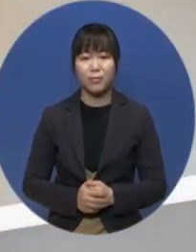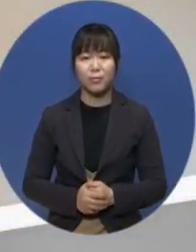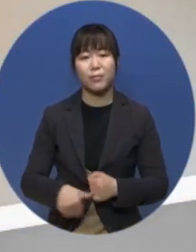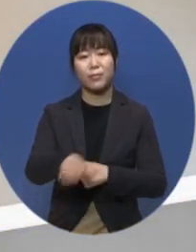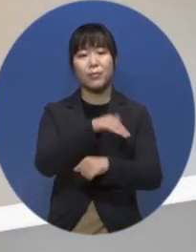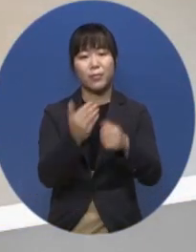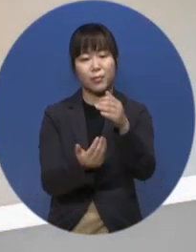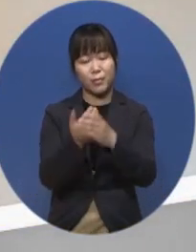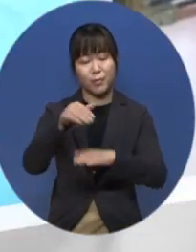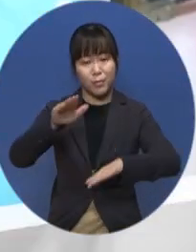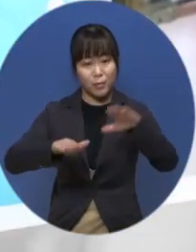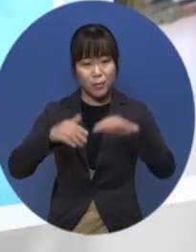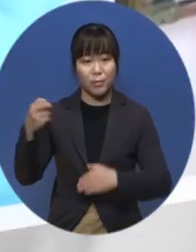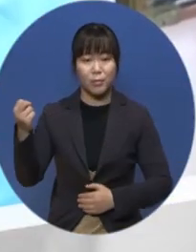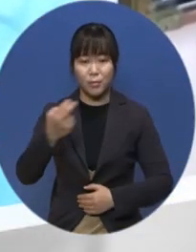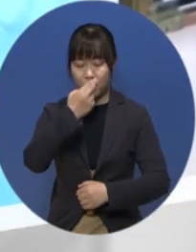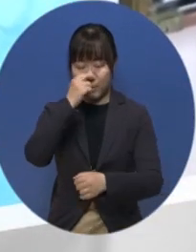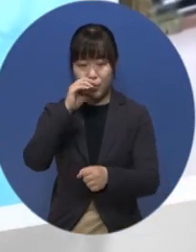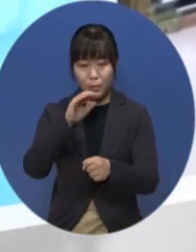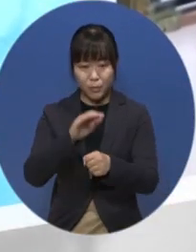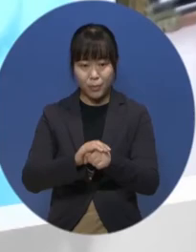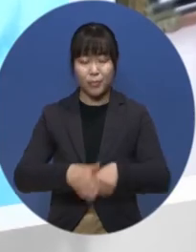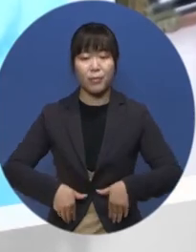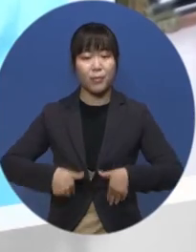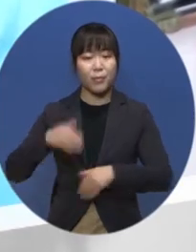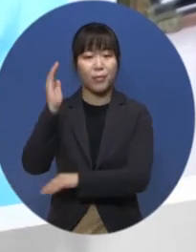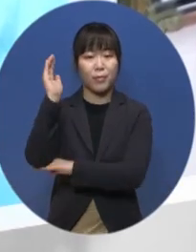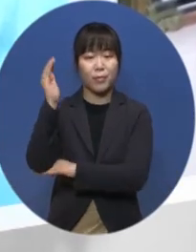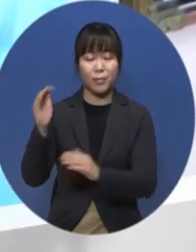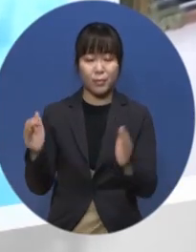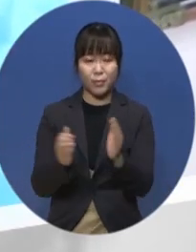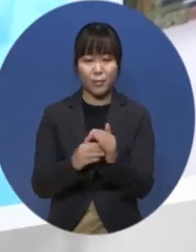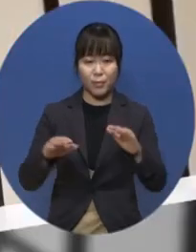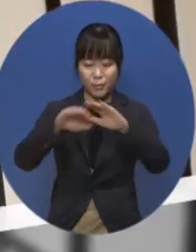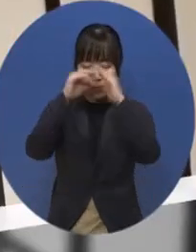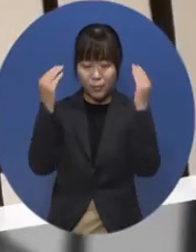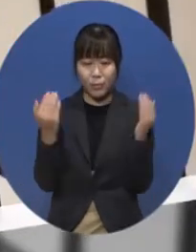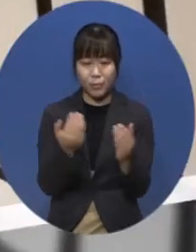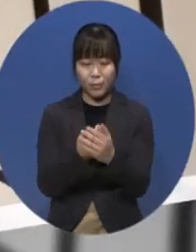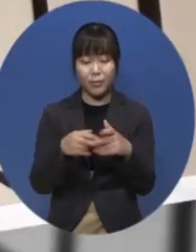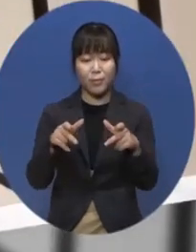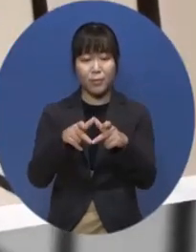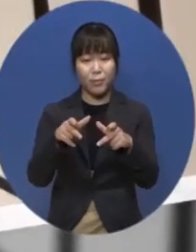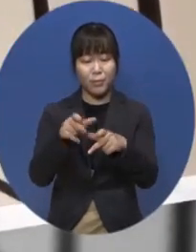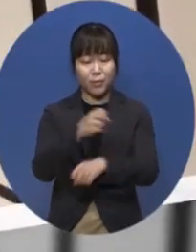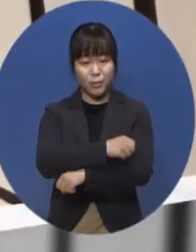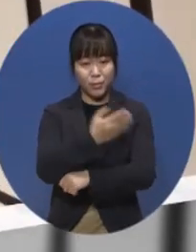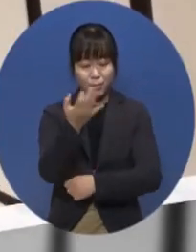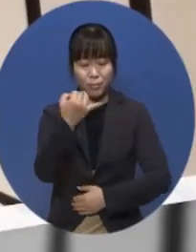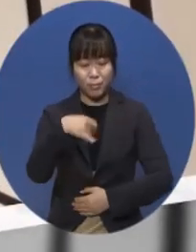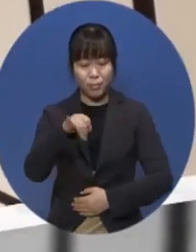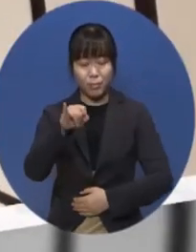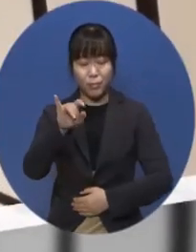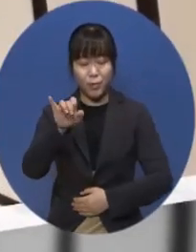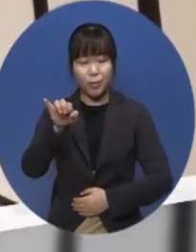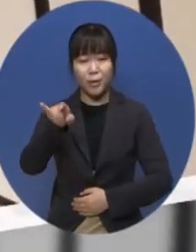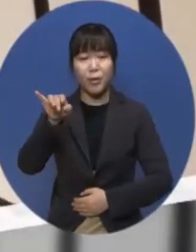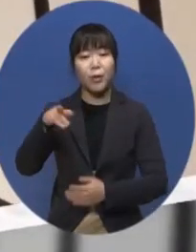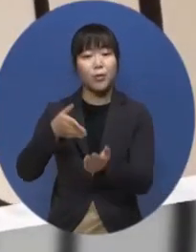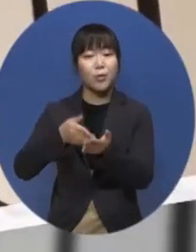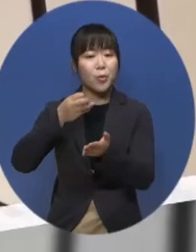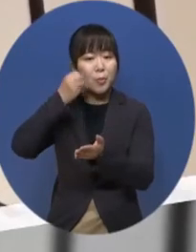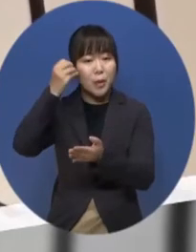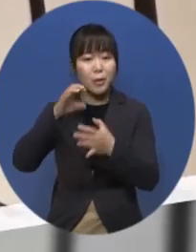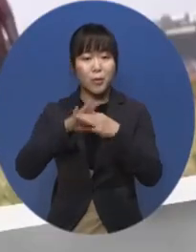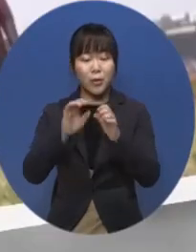우리 주변에서 일어나는 불공정한 살에 붙어 억울한 사연 따뜻한 및 암까지 장애인 신문과 왜 표현 뉴스